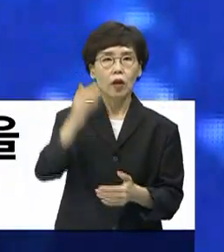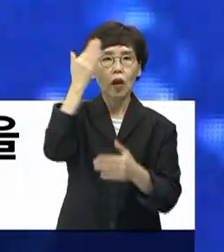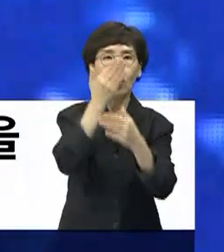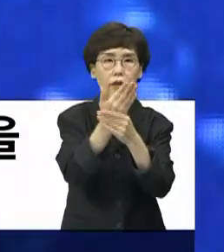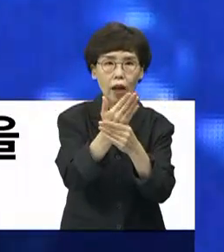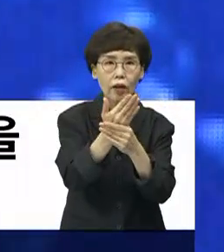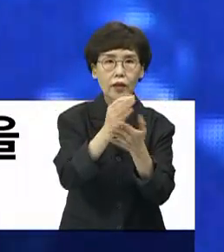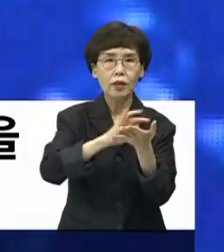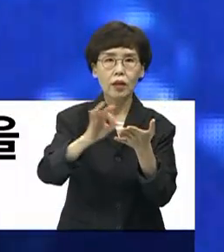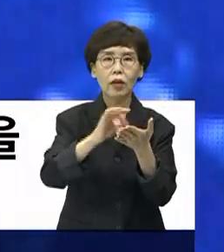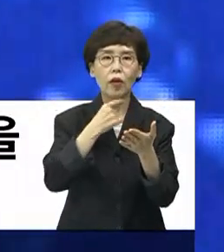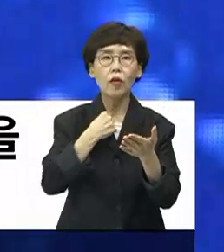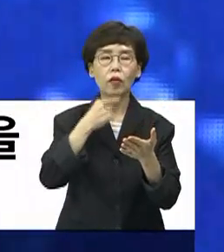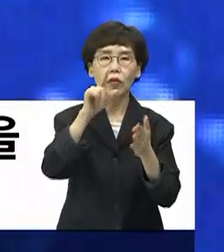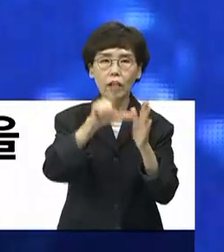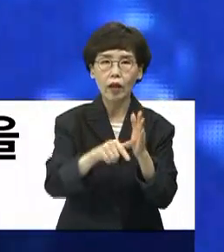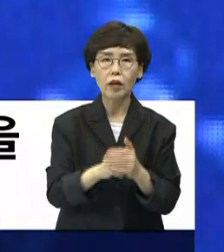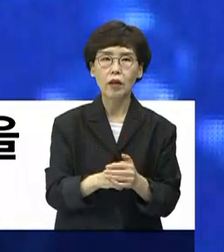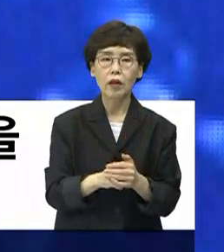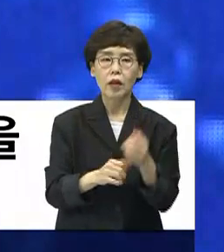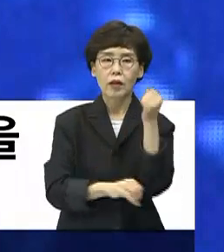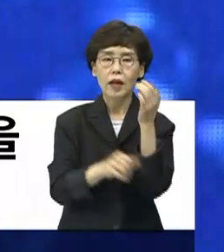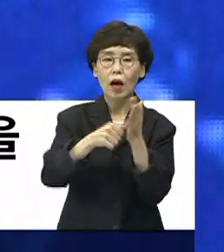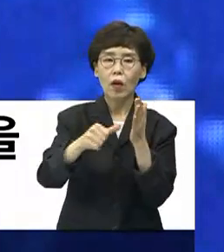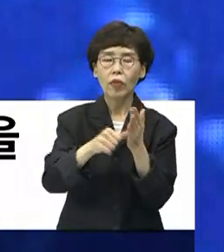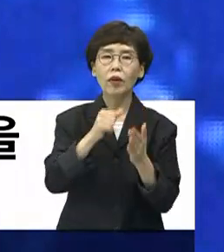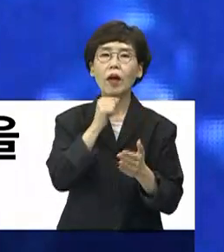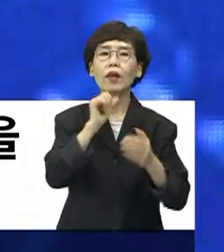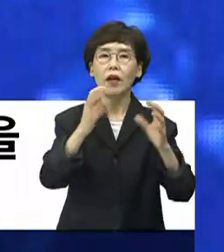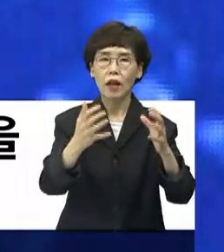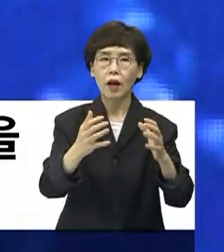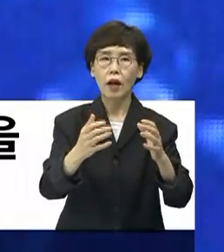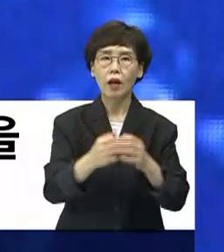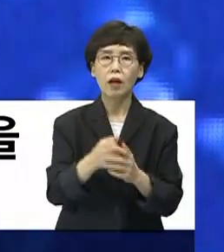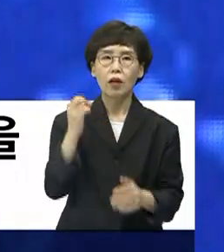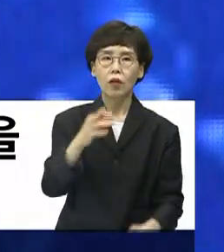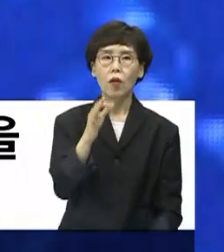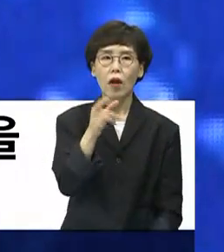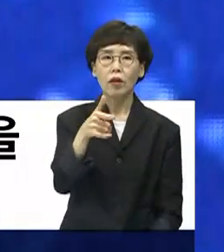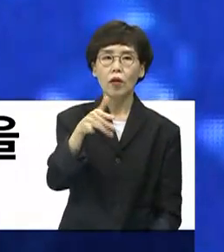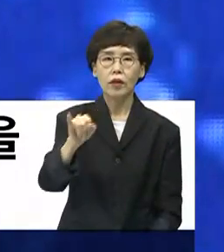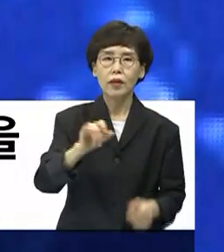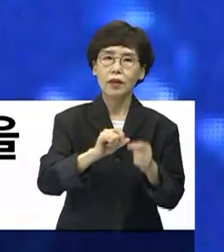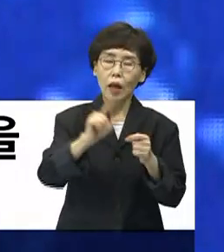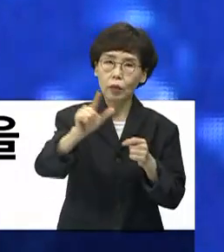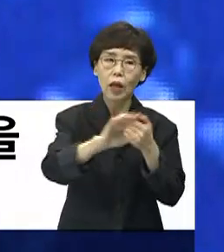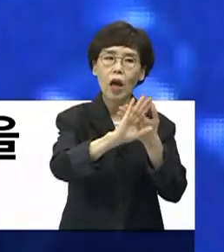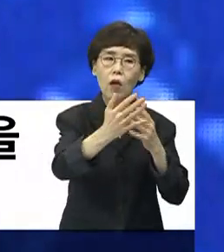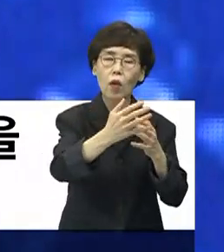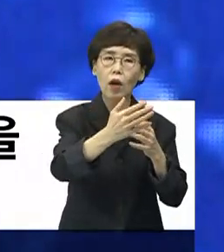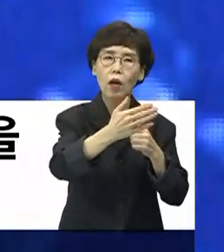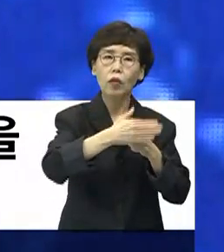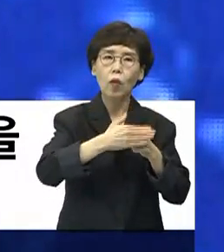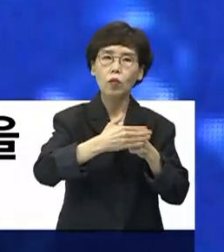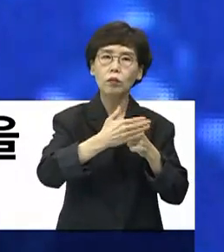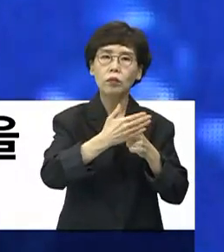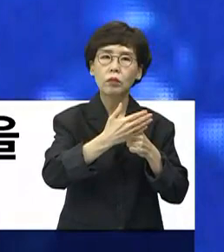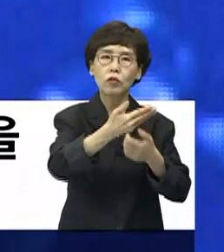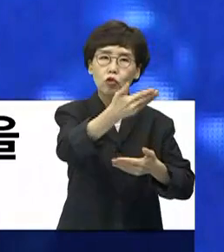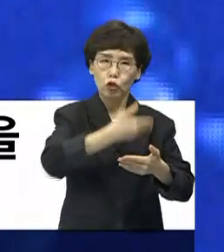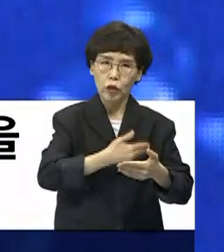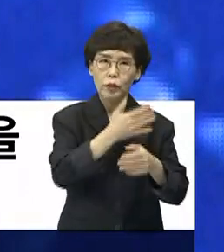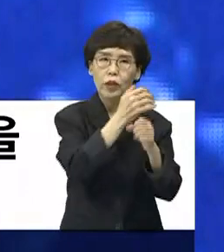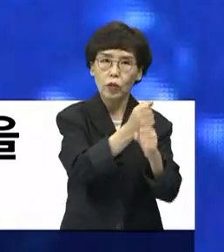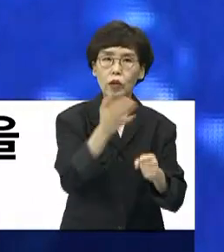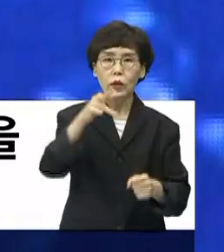시대에는 자원빈국이자 에너지의 대부분을 해외에 의존했던 나라지만 수소 시대에는